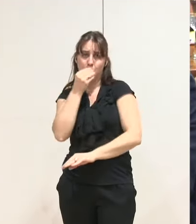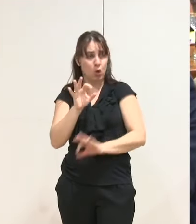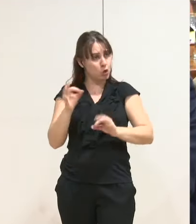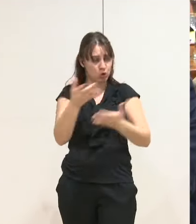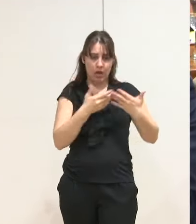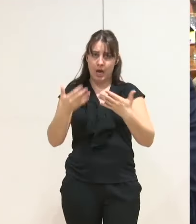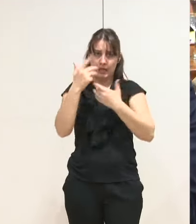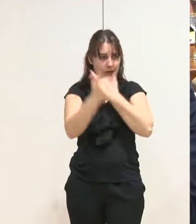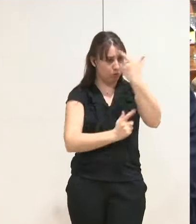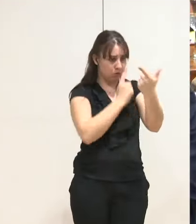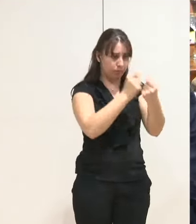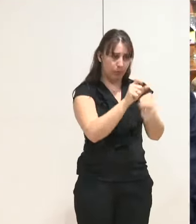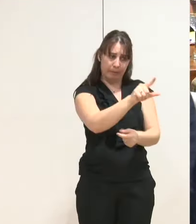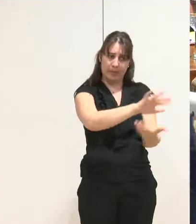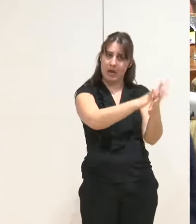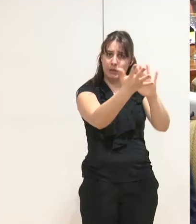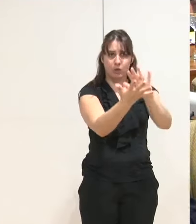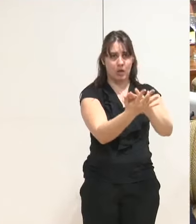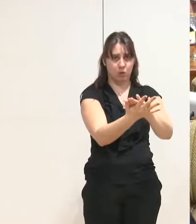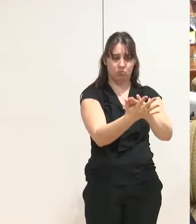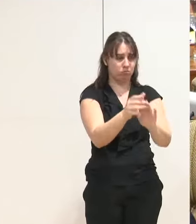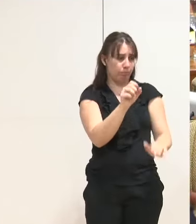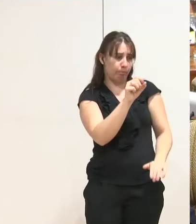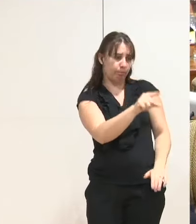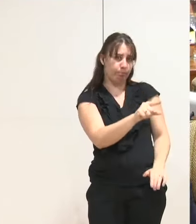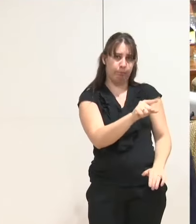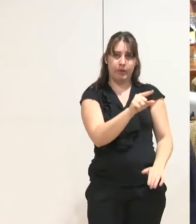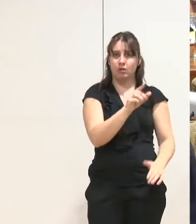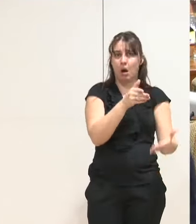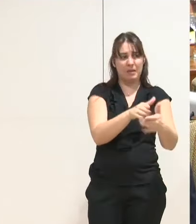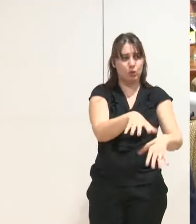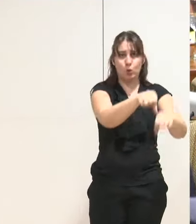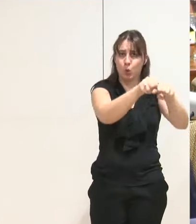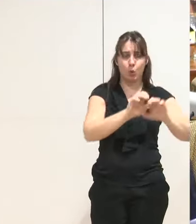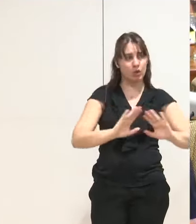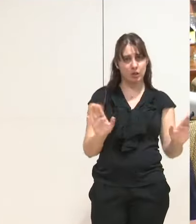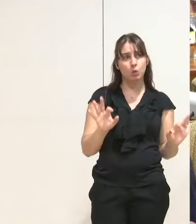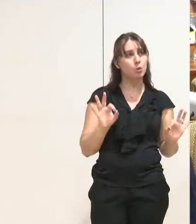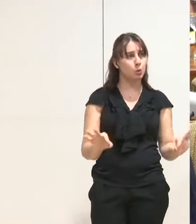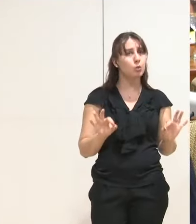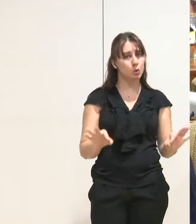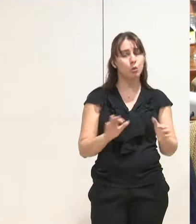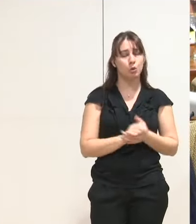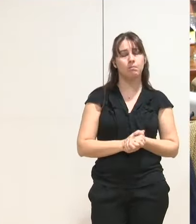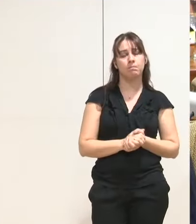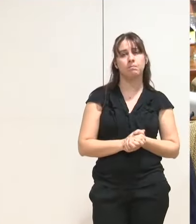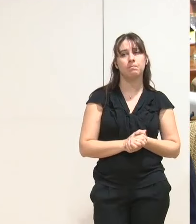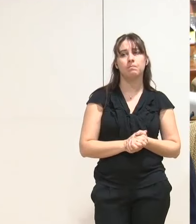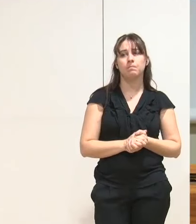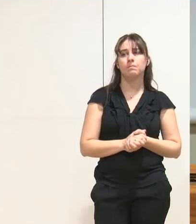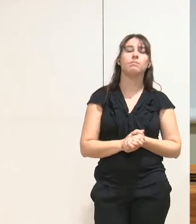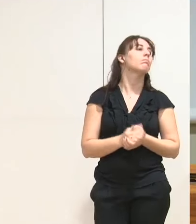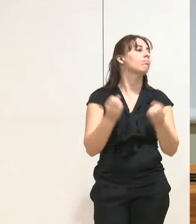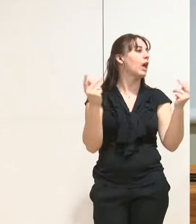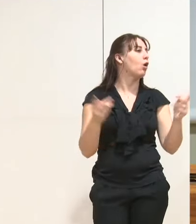sur suru de secours il y a pas de d'autres éléments particuliers sur cette situation